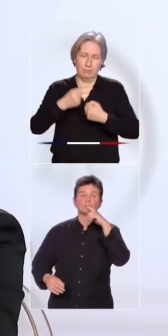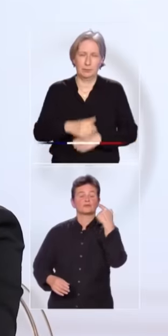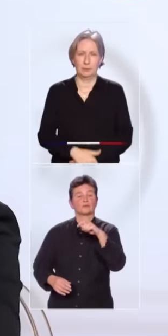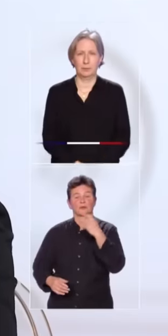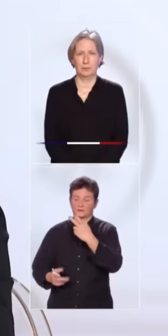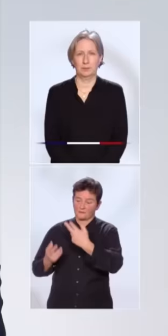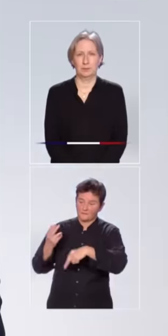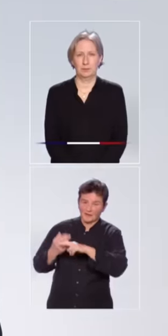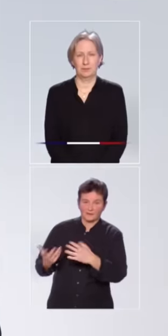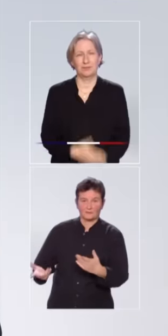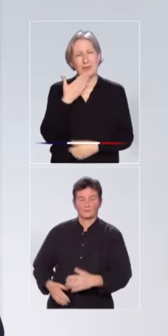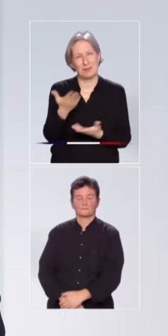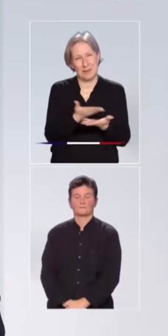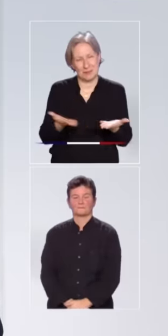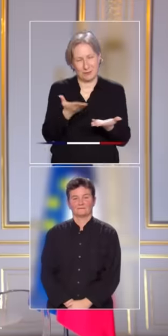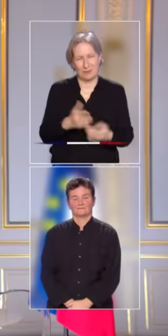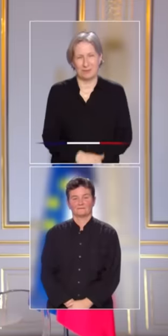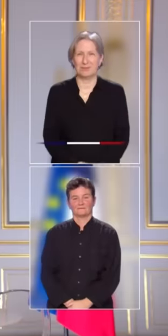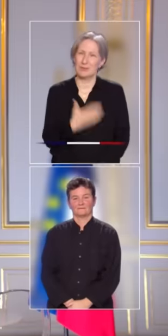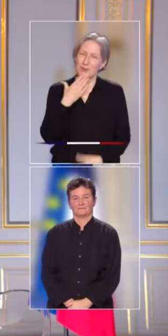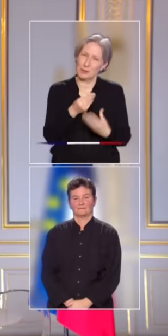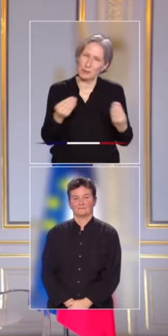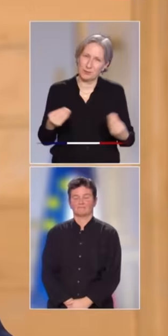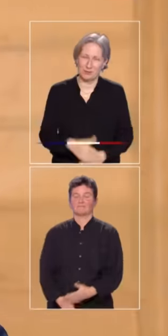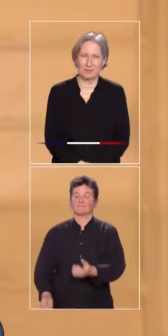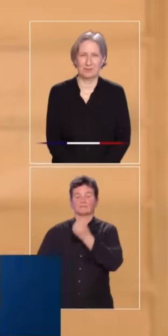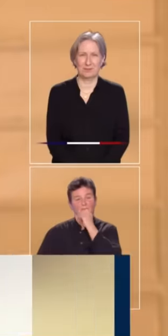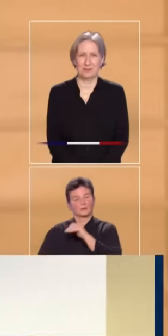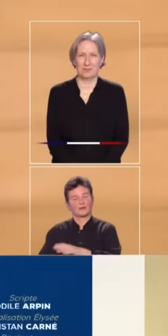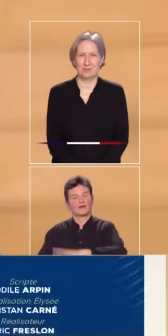d'avoir répondu à nos questions. Merci à vous. Merci beaucoup. Très bonne soirée à tous.